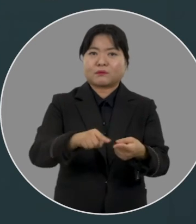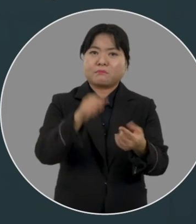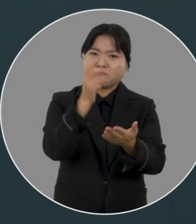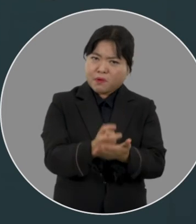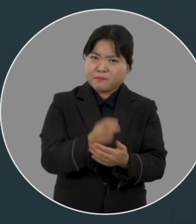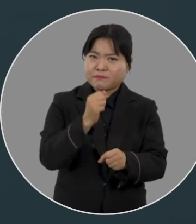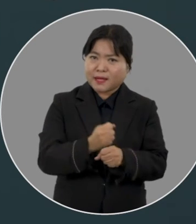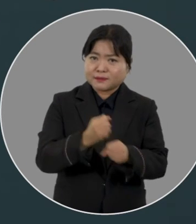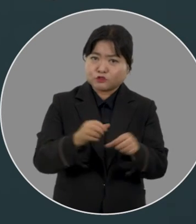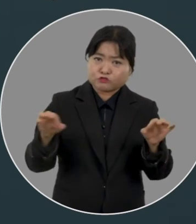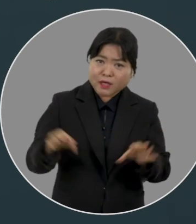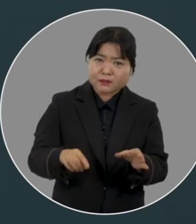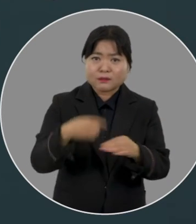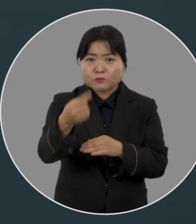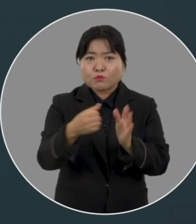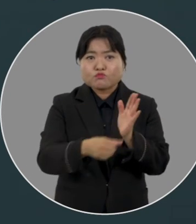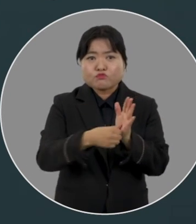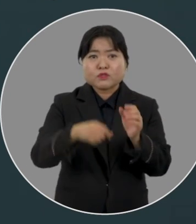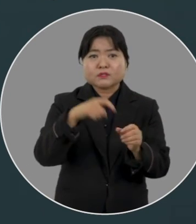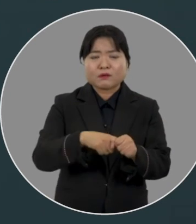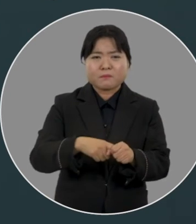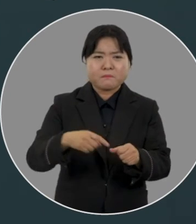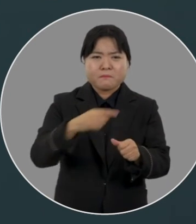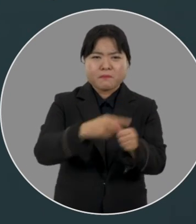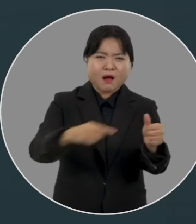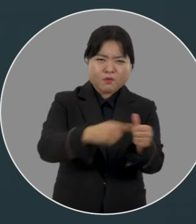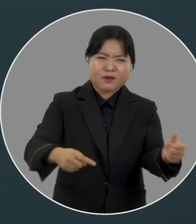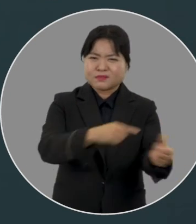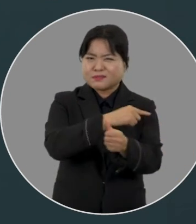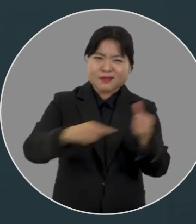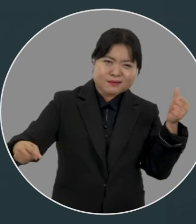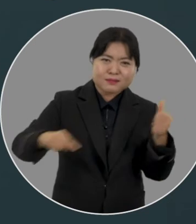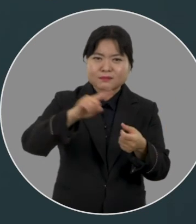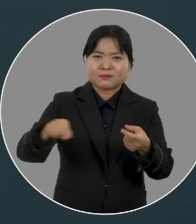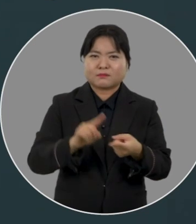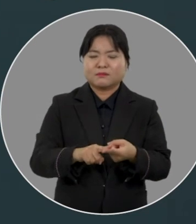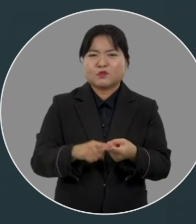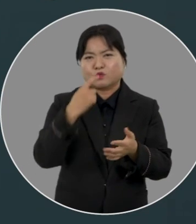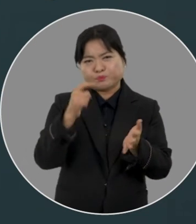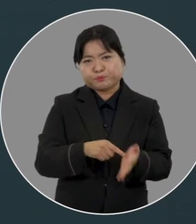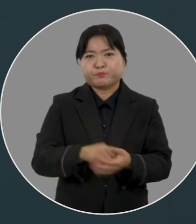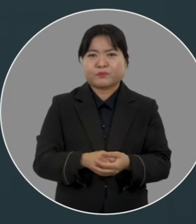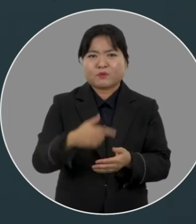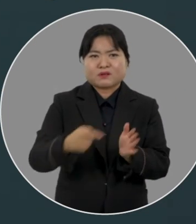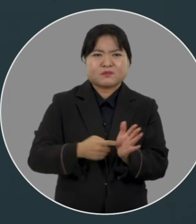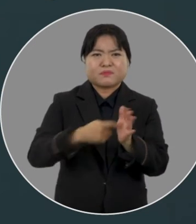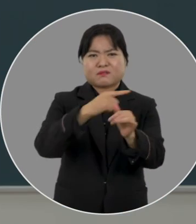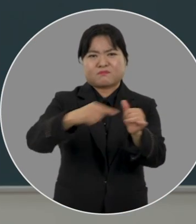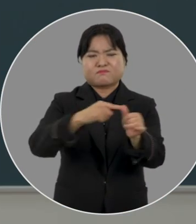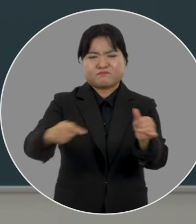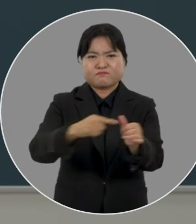법제화하는 순간 그 다음부터 물리적인 파괴, 살인으로 가는 길은 굉장히 짧거든요. 굉장히 급하게